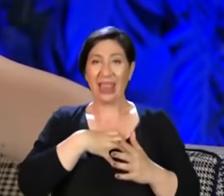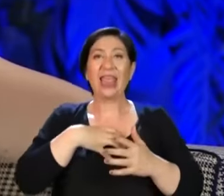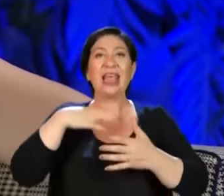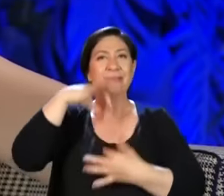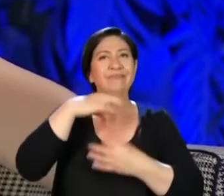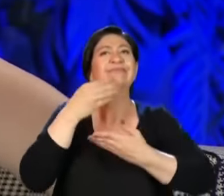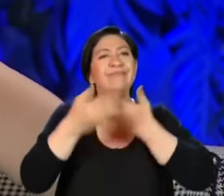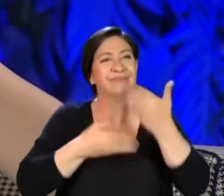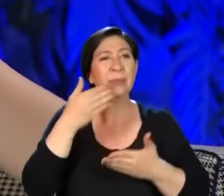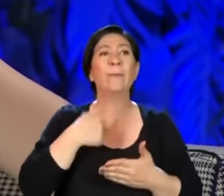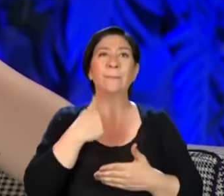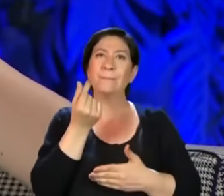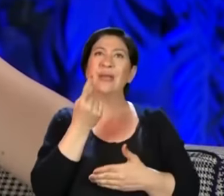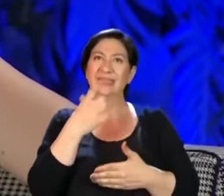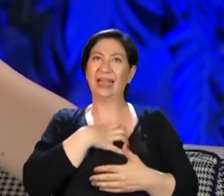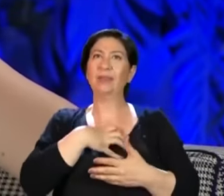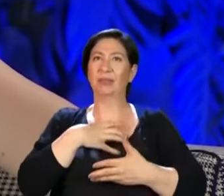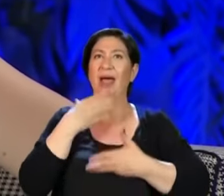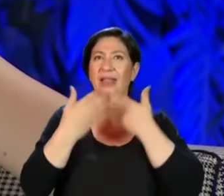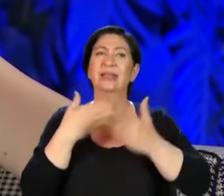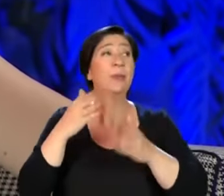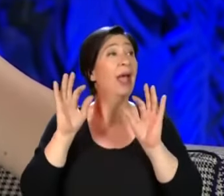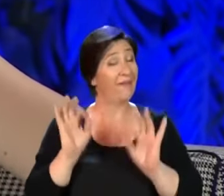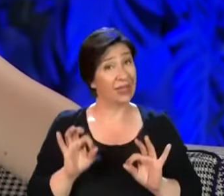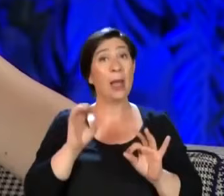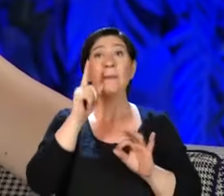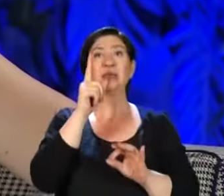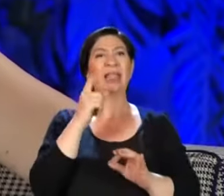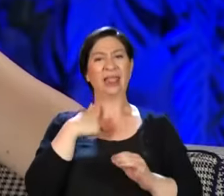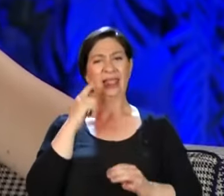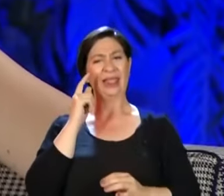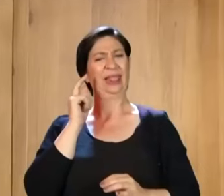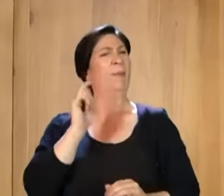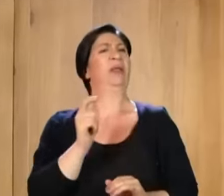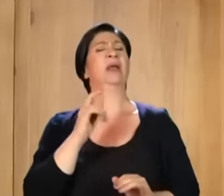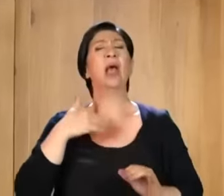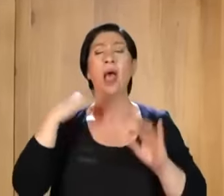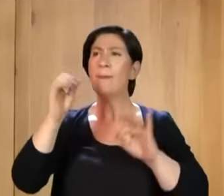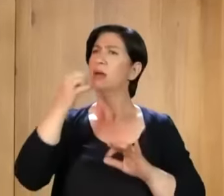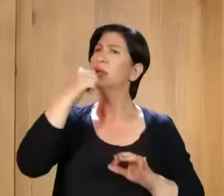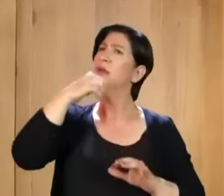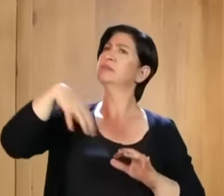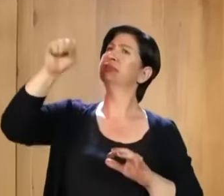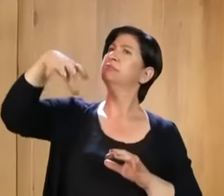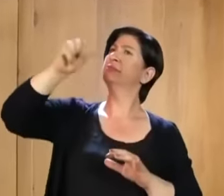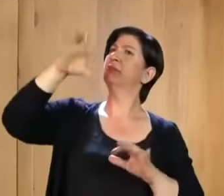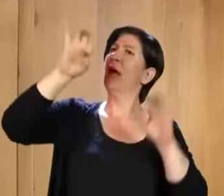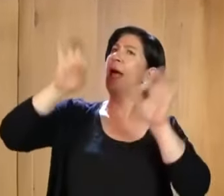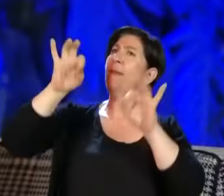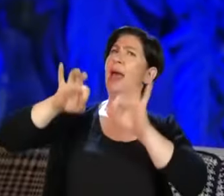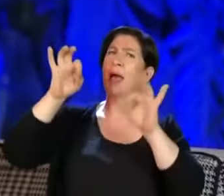Çıkar Ben de kendimden yola çıktım burada biraz da tepki kısmı vardı çünkü hep erkek egemenliği var ve eee